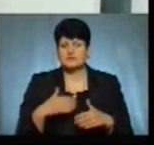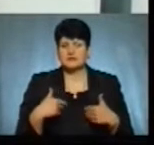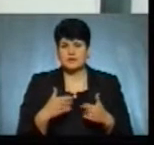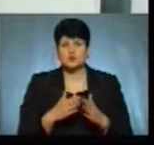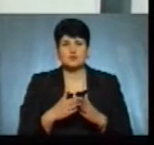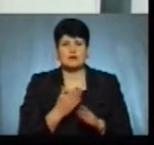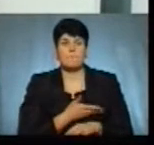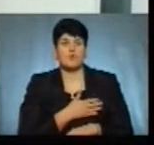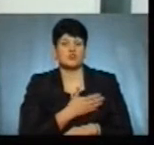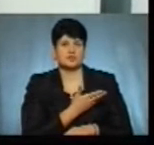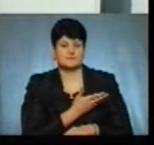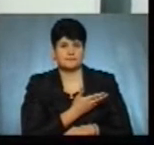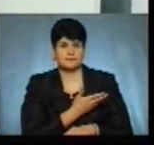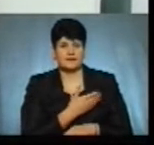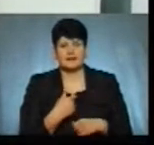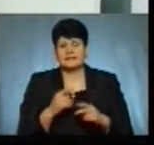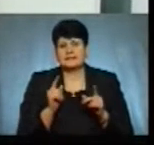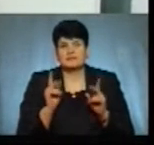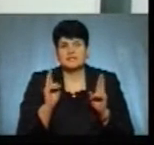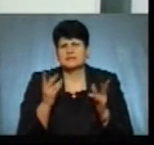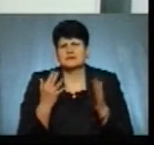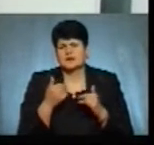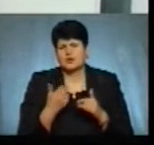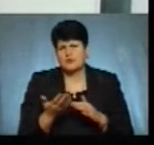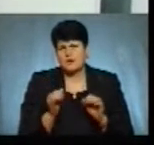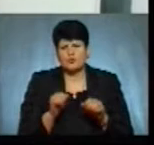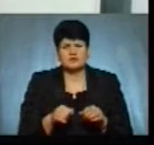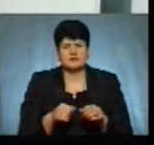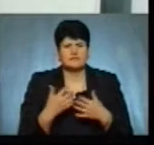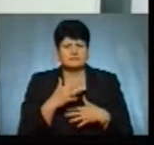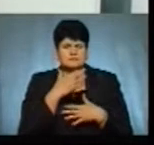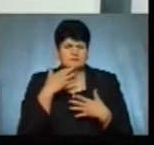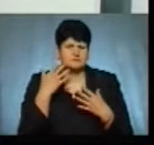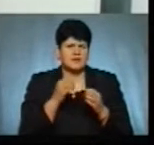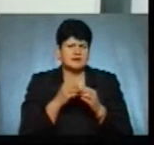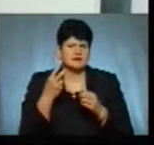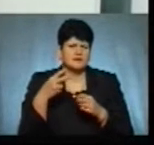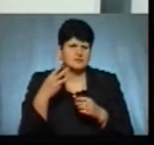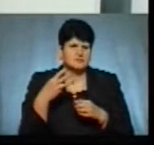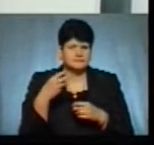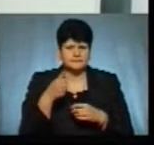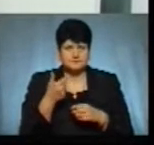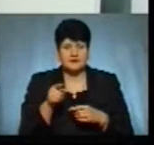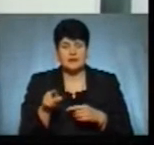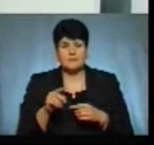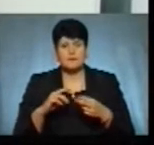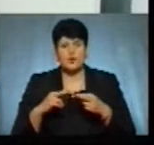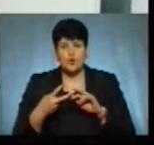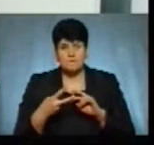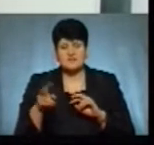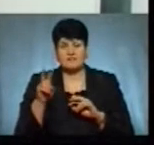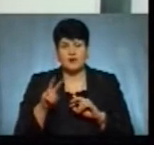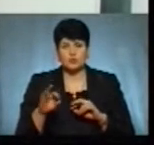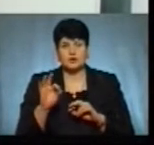сусідів Польщі. Навіть не знаю, скільки років, а можливо вже й десятиліть, там онлайн-обмін валюти йде абсолютно